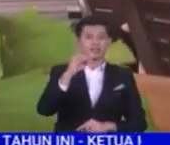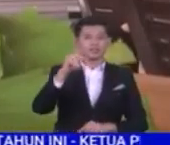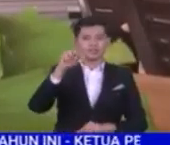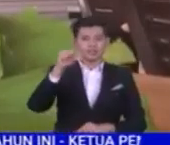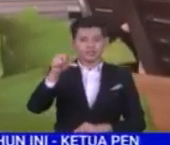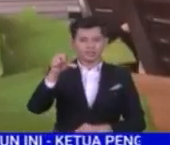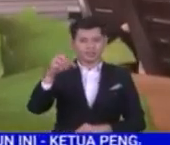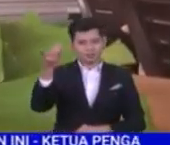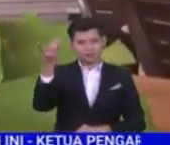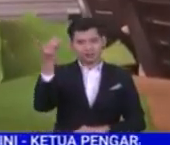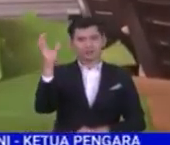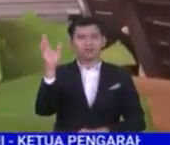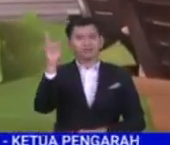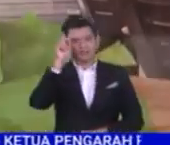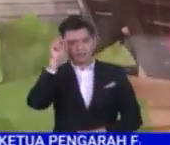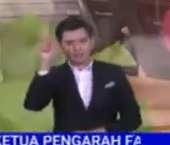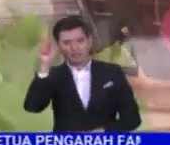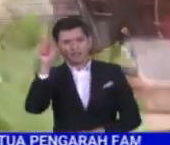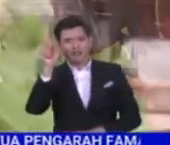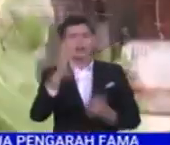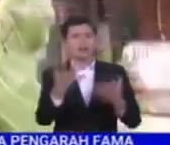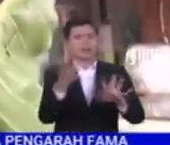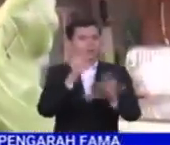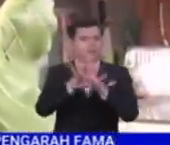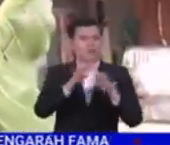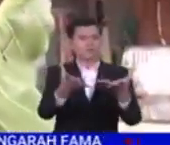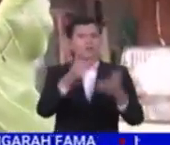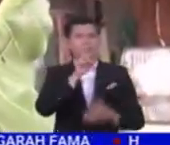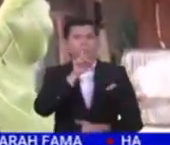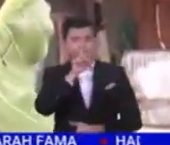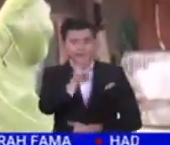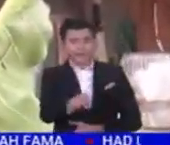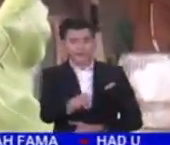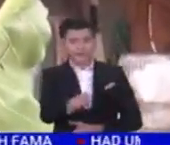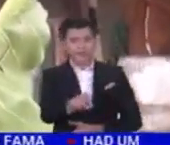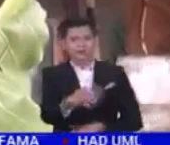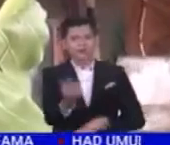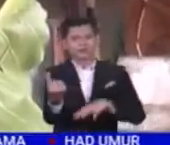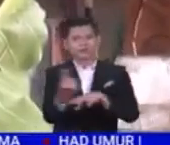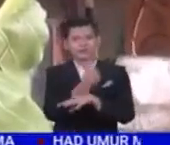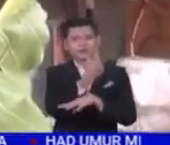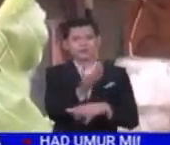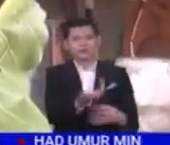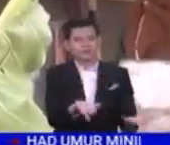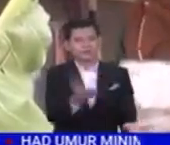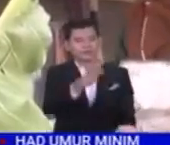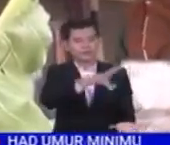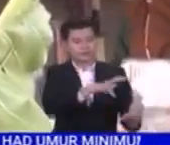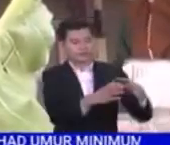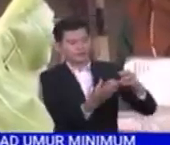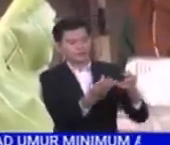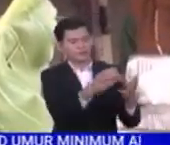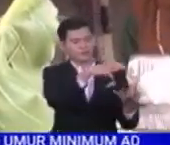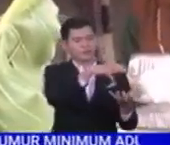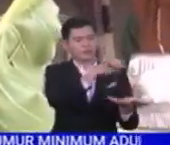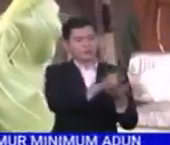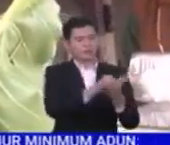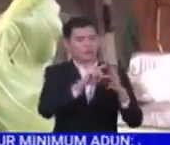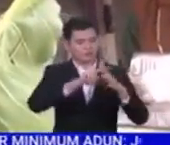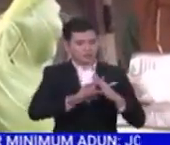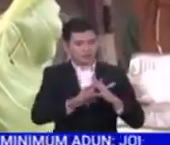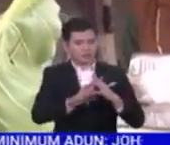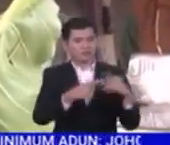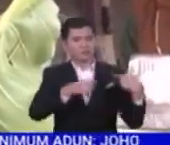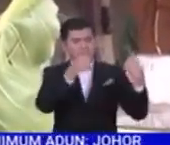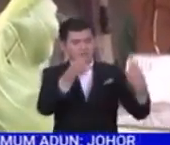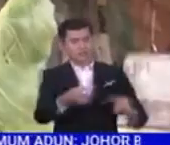Teh semata-mata ingin menempahnya. Jelasnya, penggunaan daun simpul bermula sejak 60 tahun lalu ketika